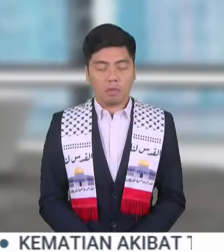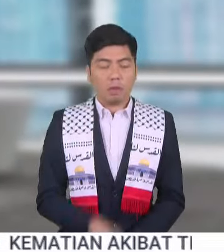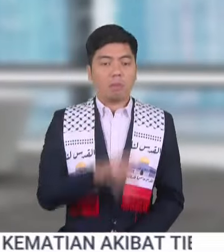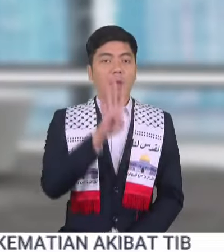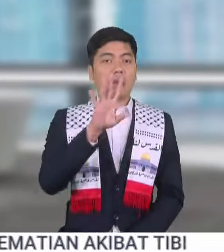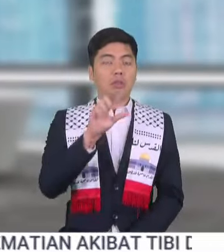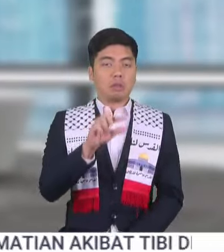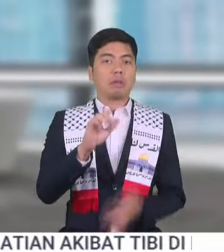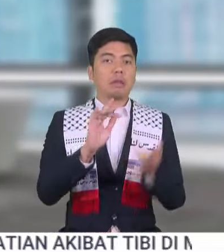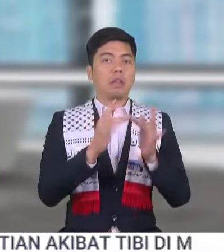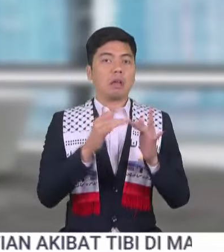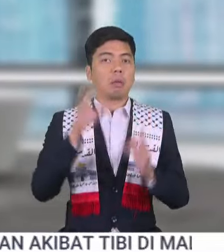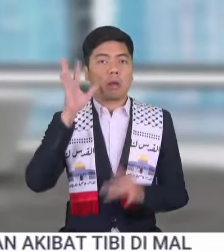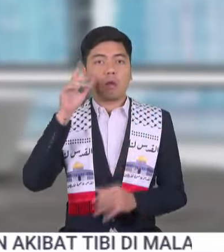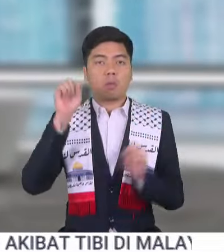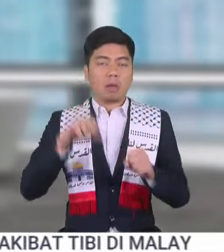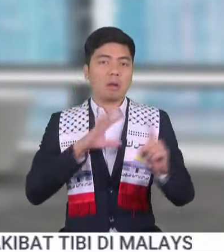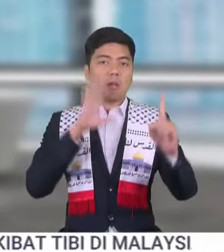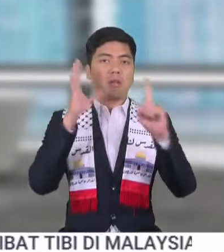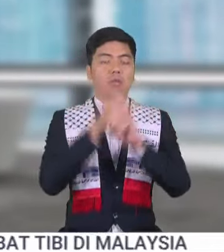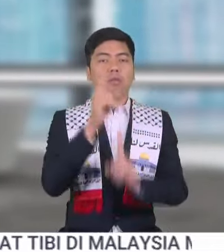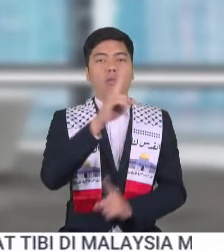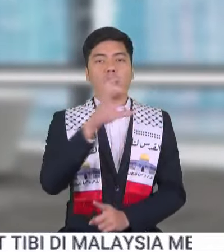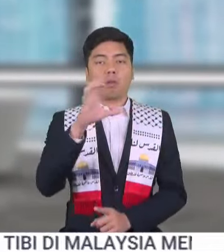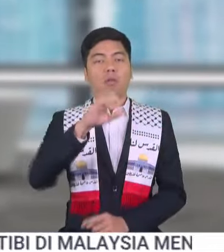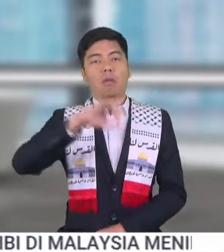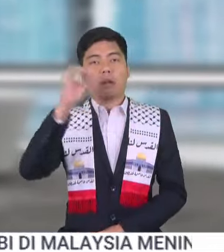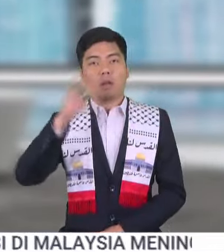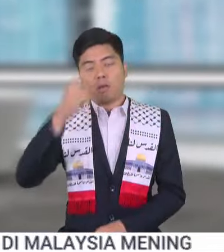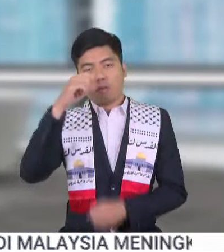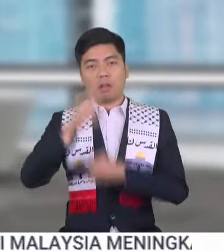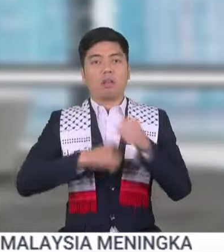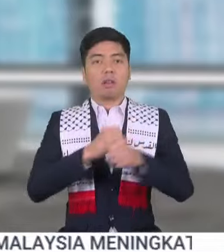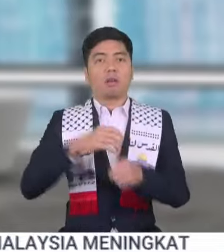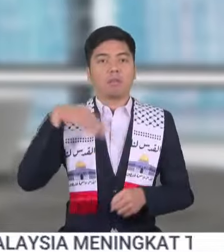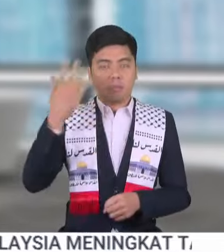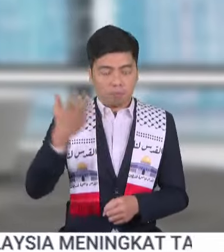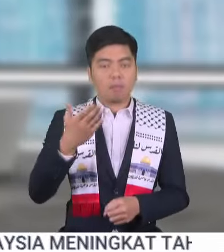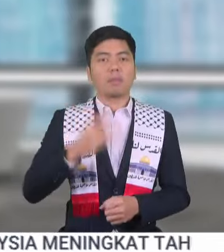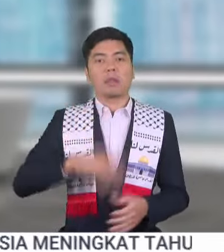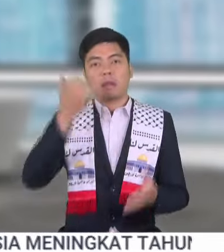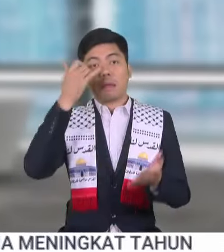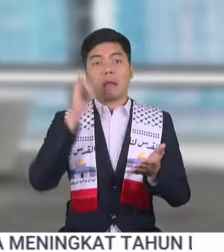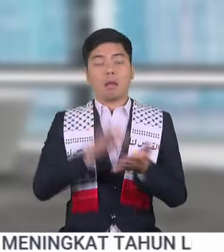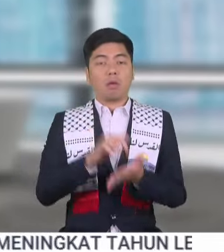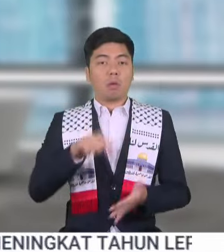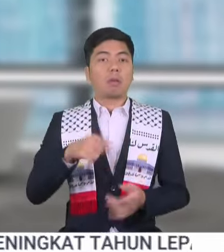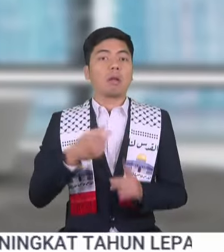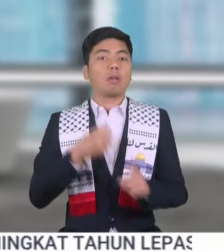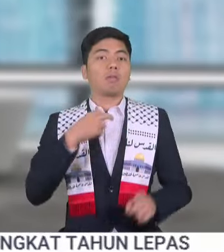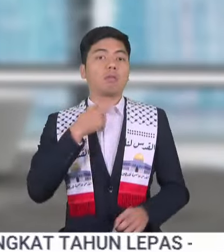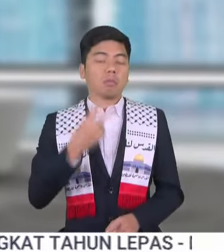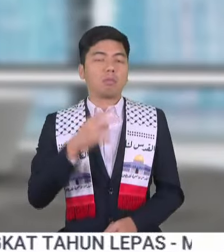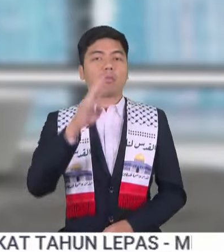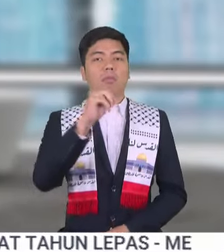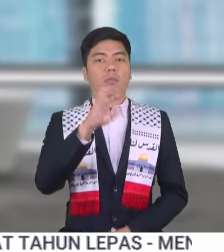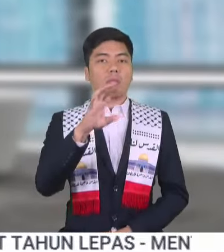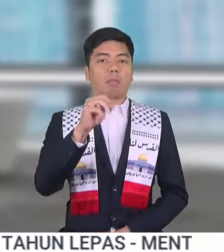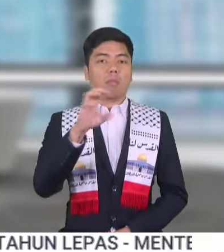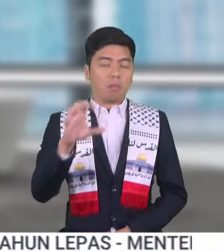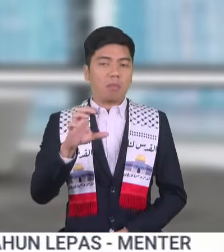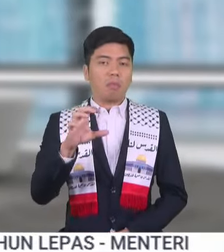Liputan 4G di Melaka mampu capai sasaran 100% menjelang tahun depan. Keyakinan disuarakan pengarah Suruhanjaya Komunikasi